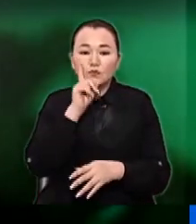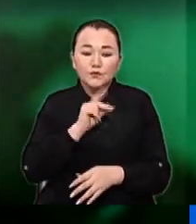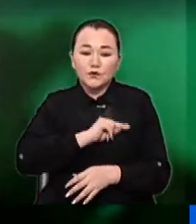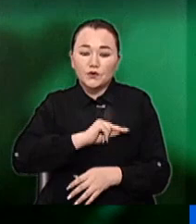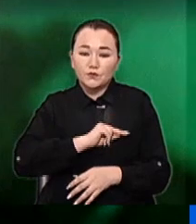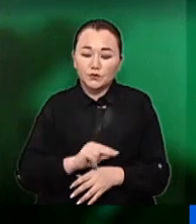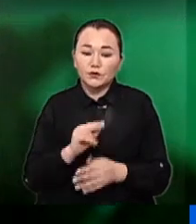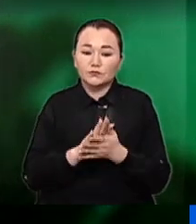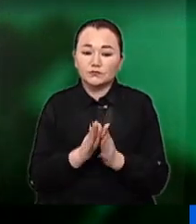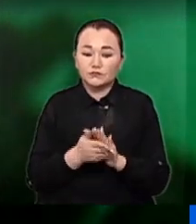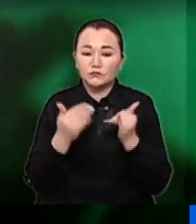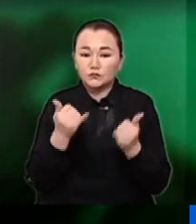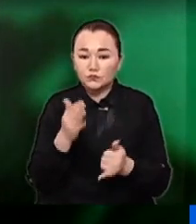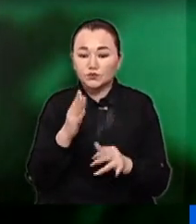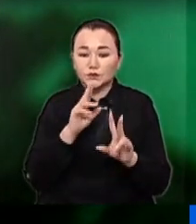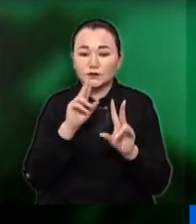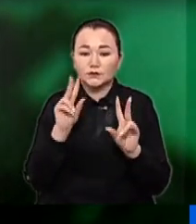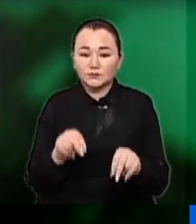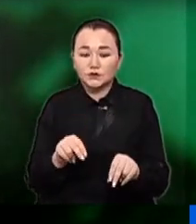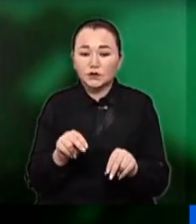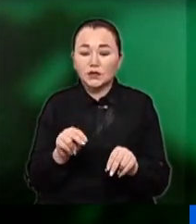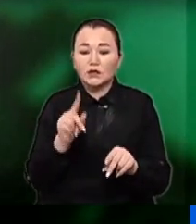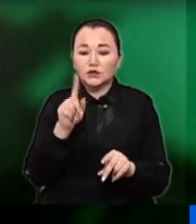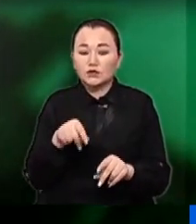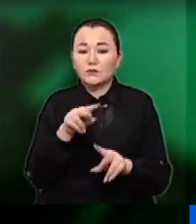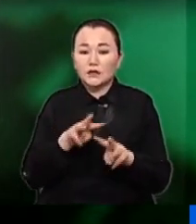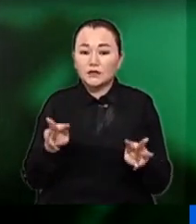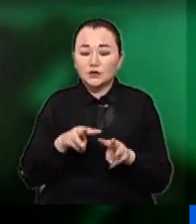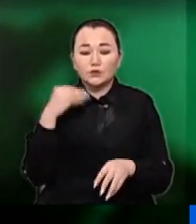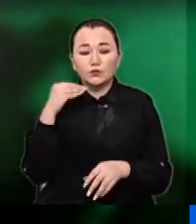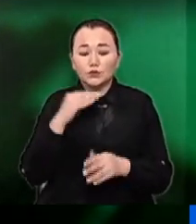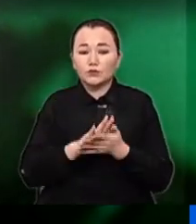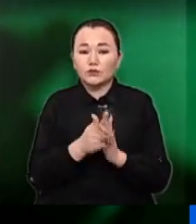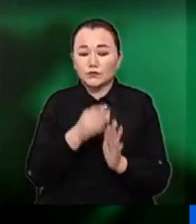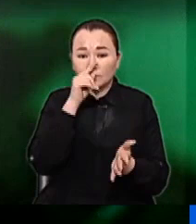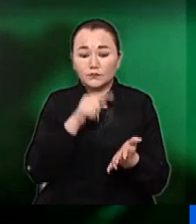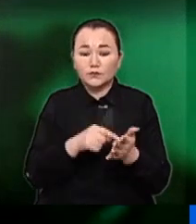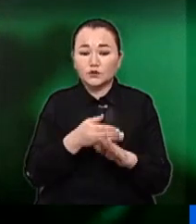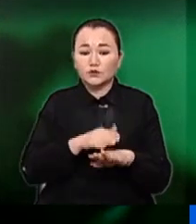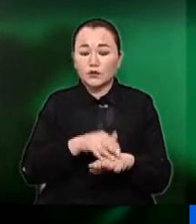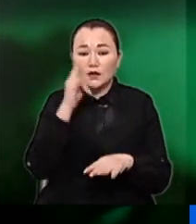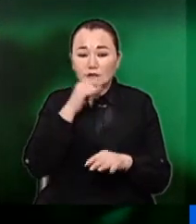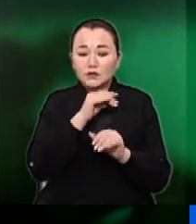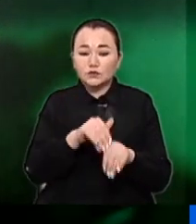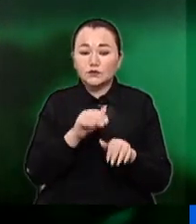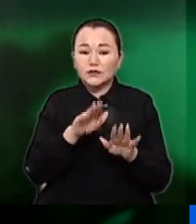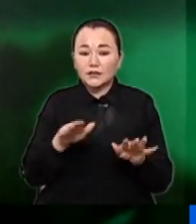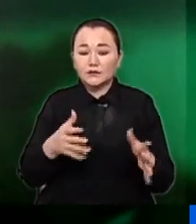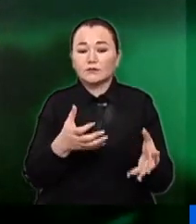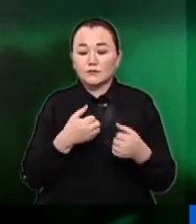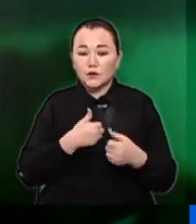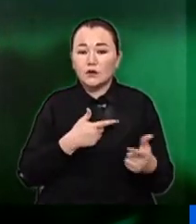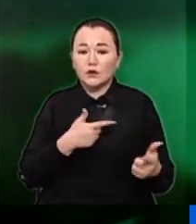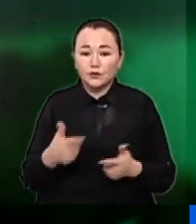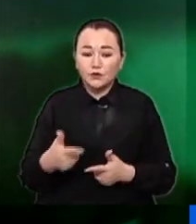жұмыс істеуіне жағдай жасаймыз деп уәде беріп отыр. Сондай-ақ министр Түркияда қиын жағдайға тап болған Қазақстан студенттерін қабылдауға дайын